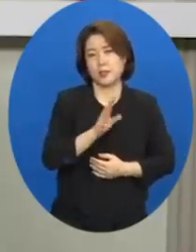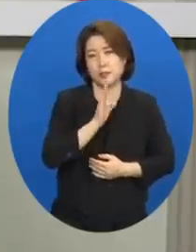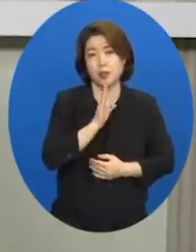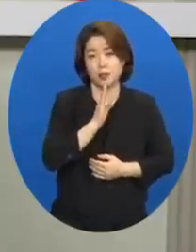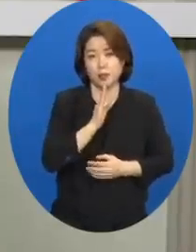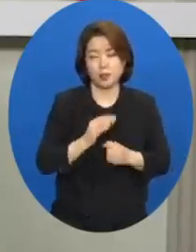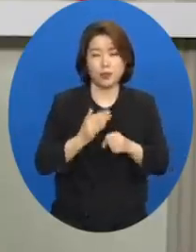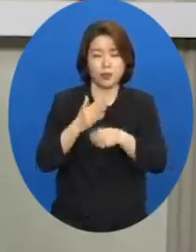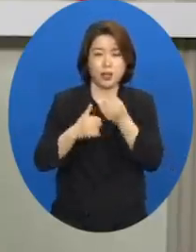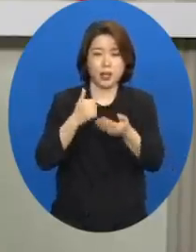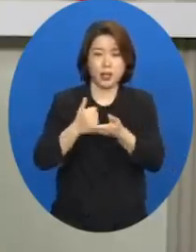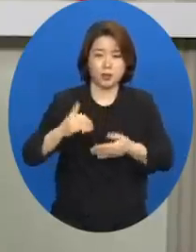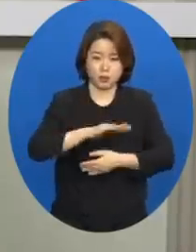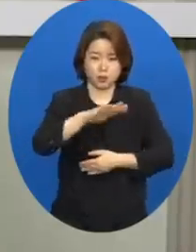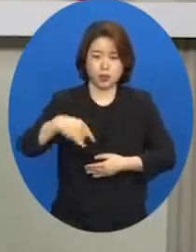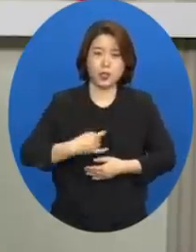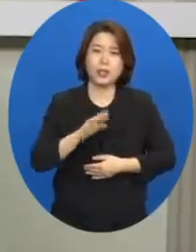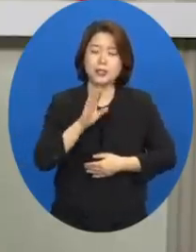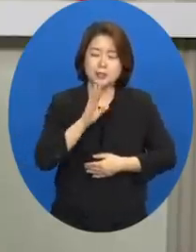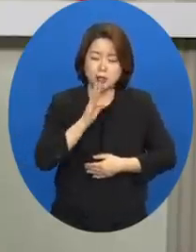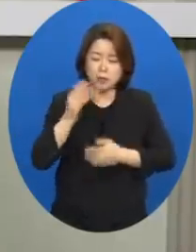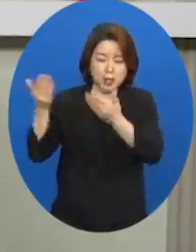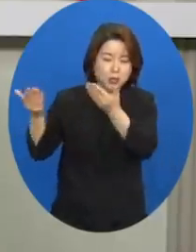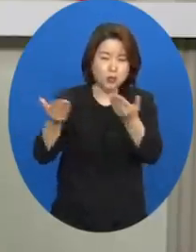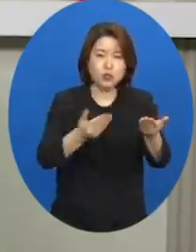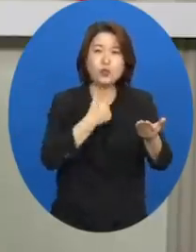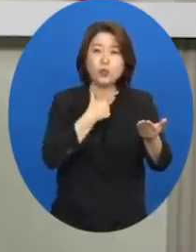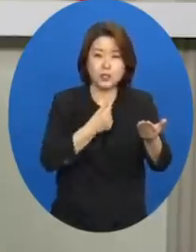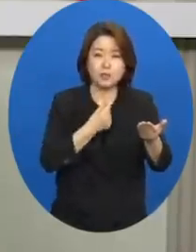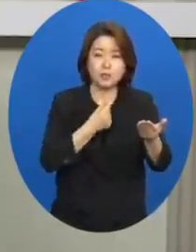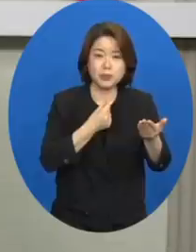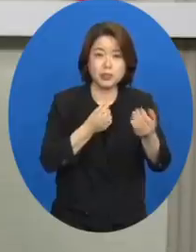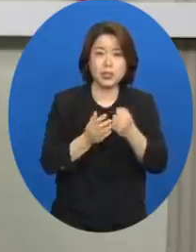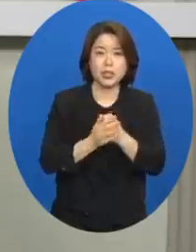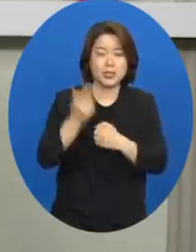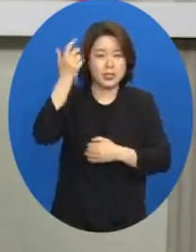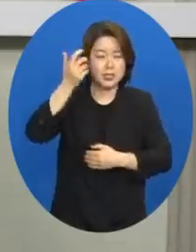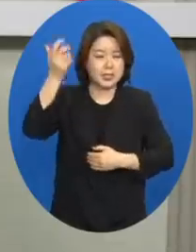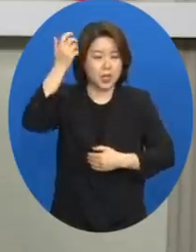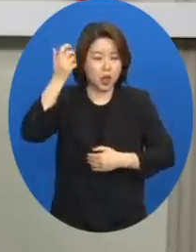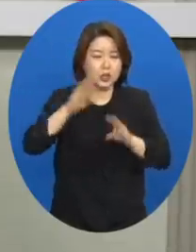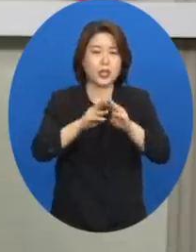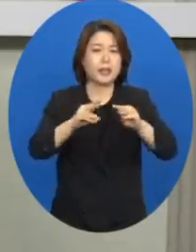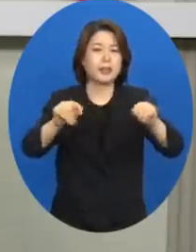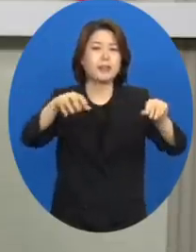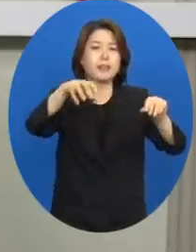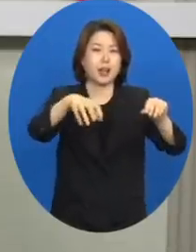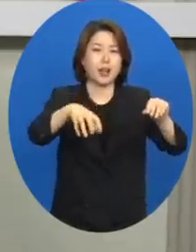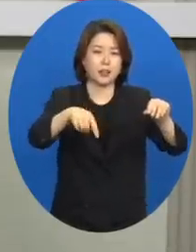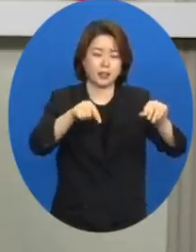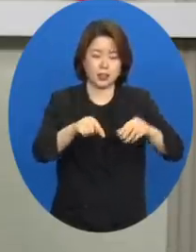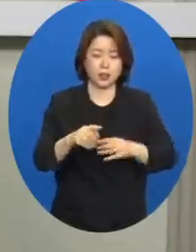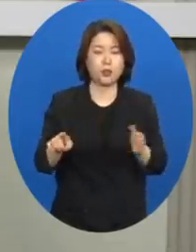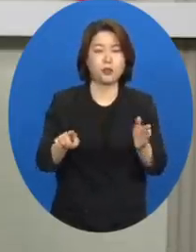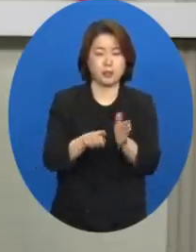하나님이 우리에게 정말 주시려고 하는 그런 영적인 땅 이라고 믿습니다